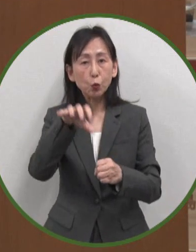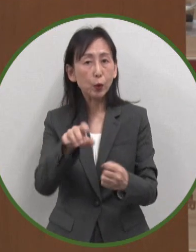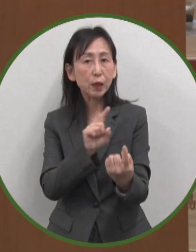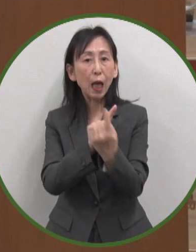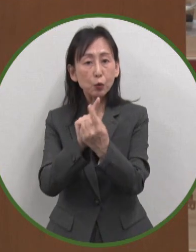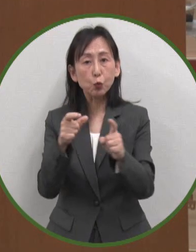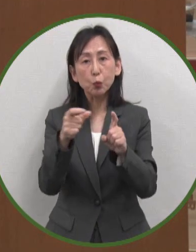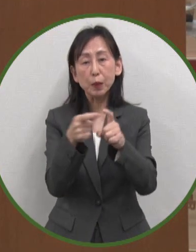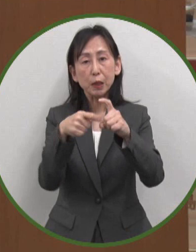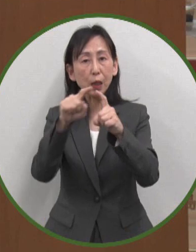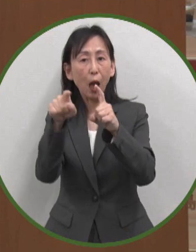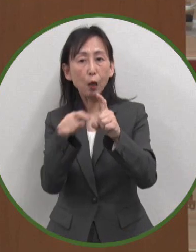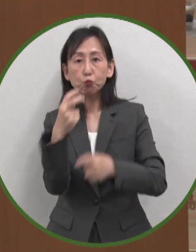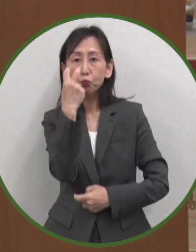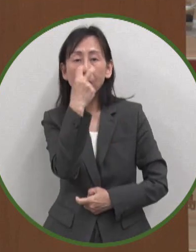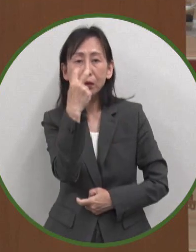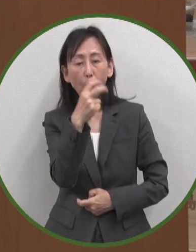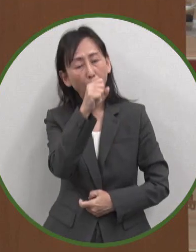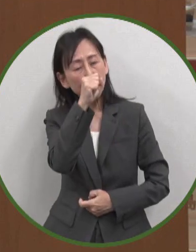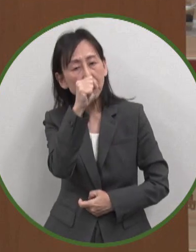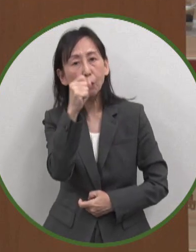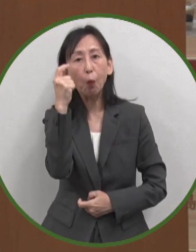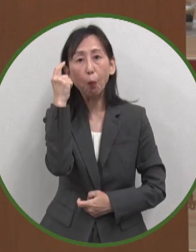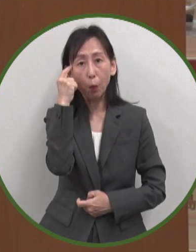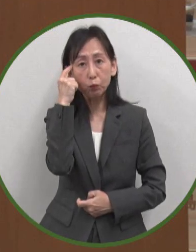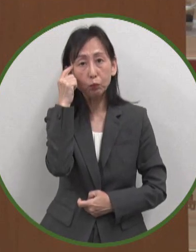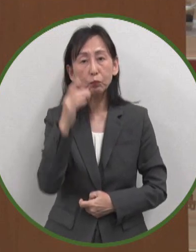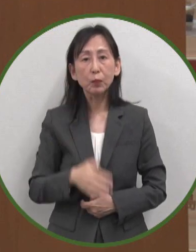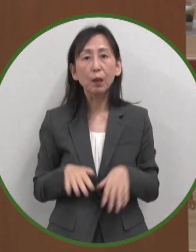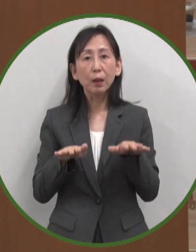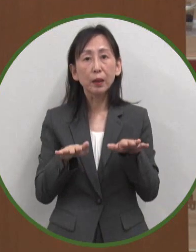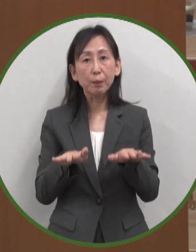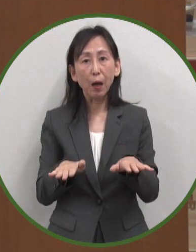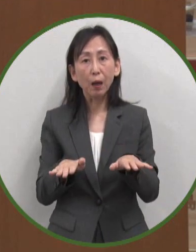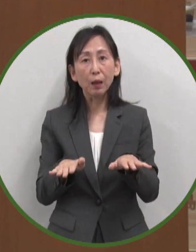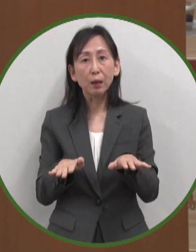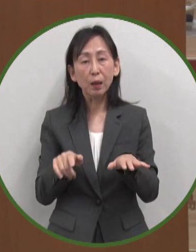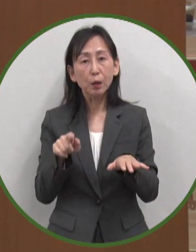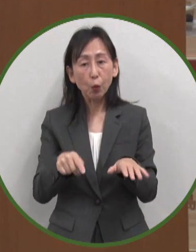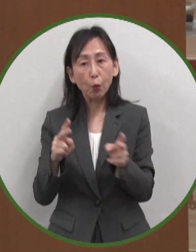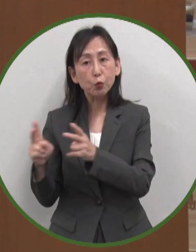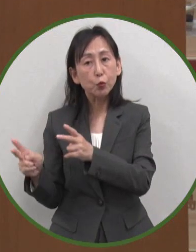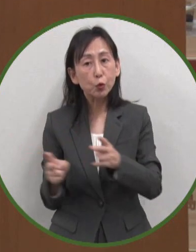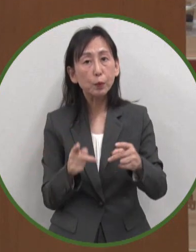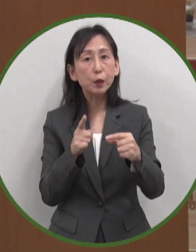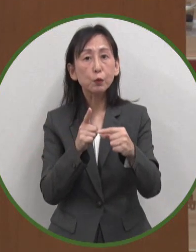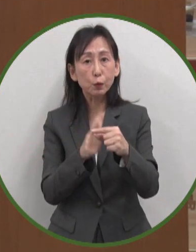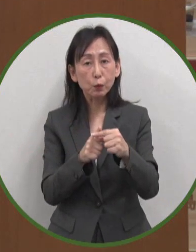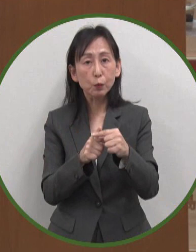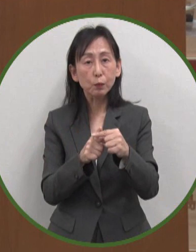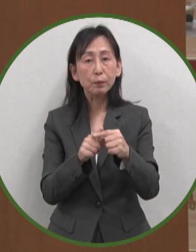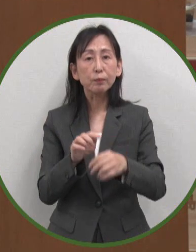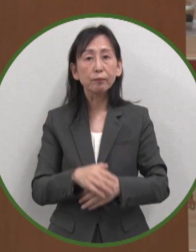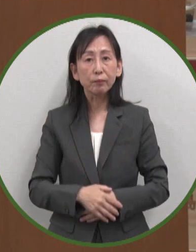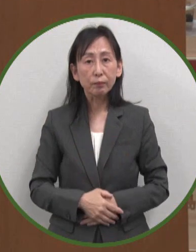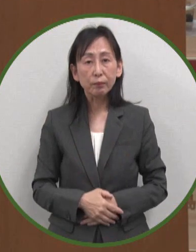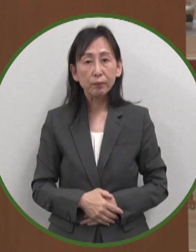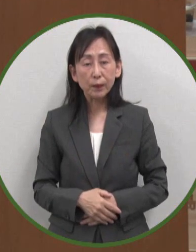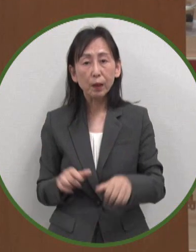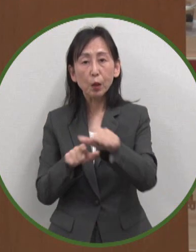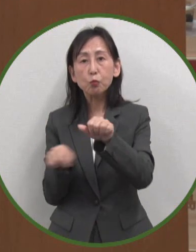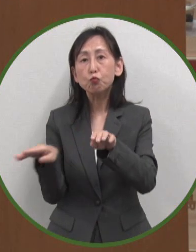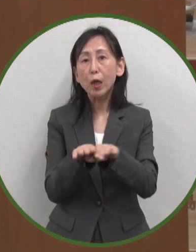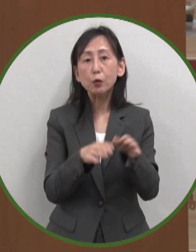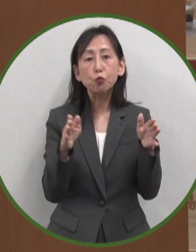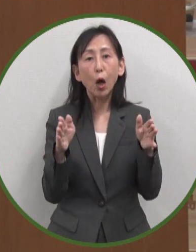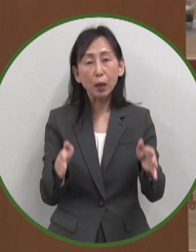はすごい取り組みだと思うんですけども、まず現段階では今そういう準備をされていらっしゃいますけれども、まずは連休中の